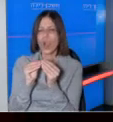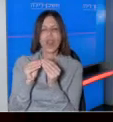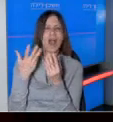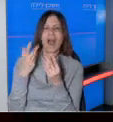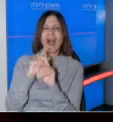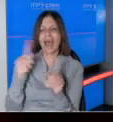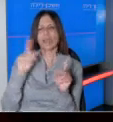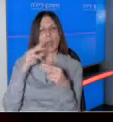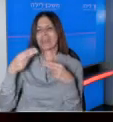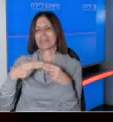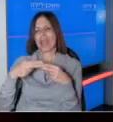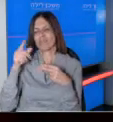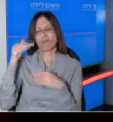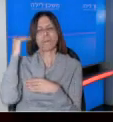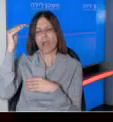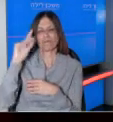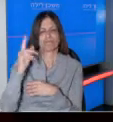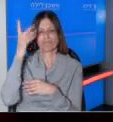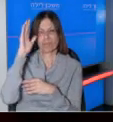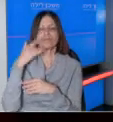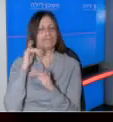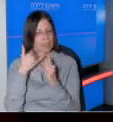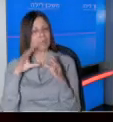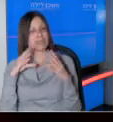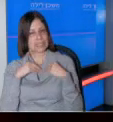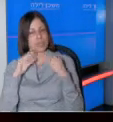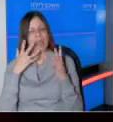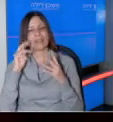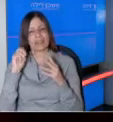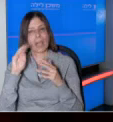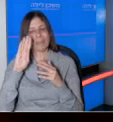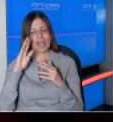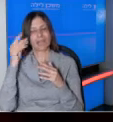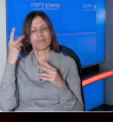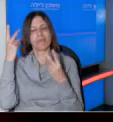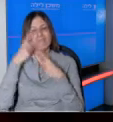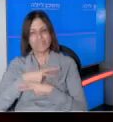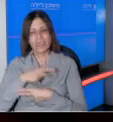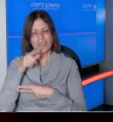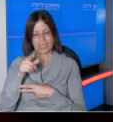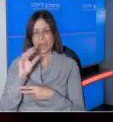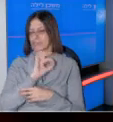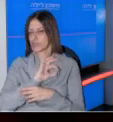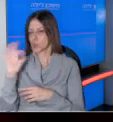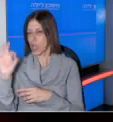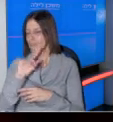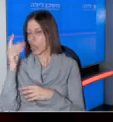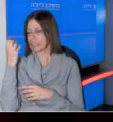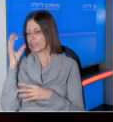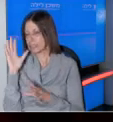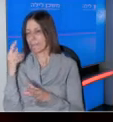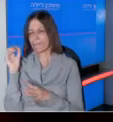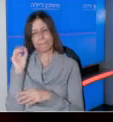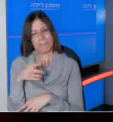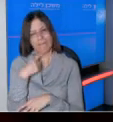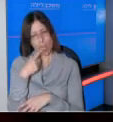מתקרבים לרמה שלו. אני אומר, מסכים איתך, וכנראה שניר ברקת מבין את צריבת הודעה הזאת היטב, והוא לא סתם בא